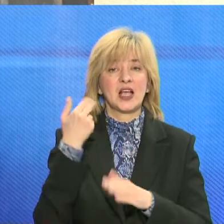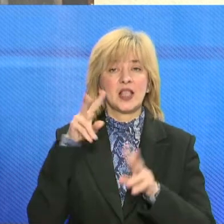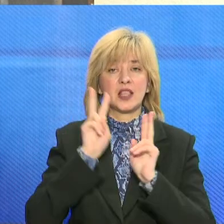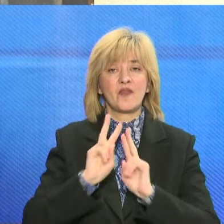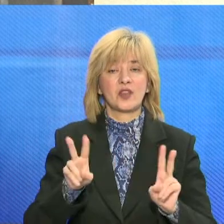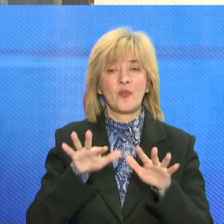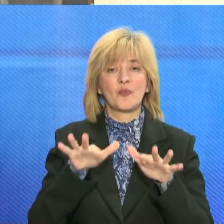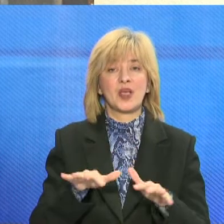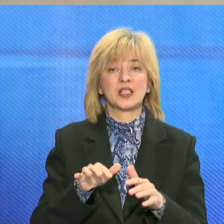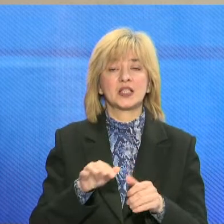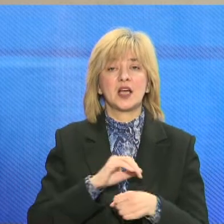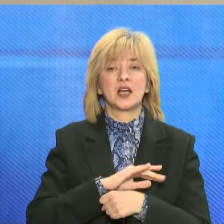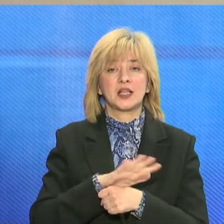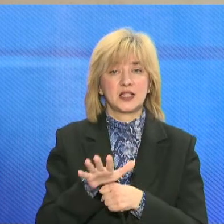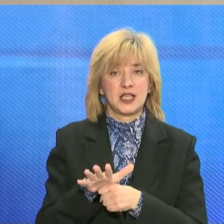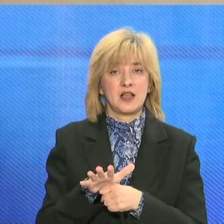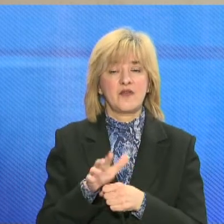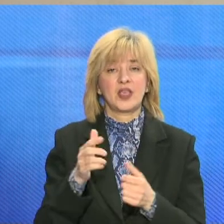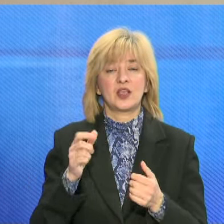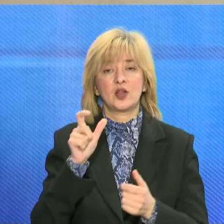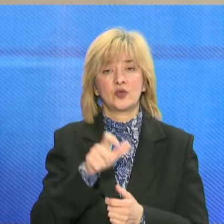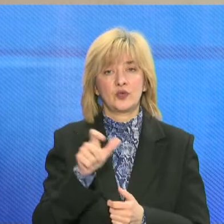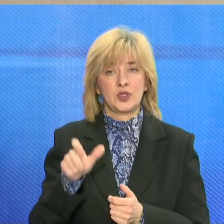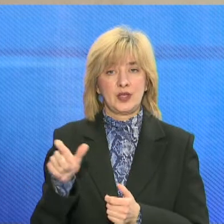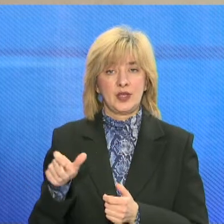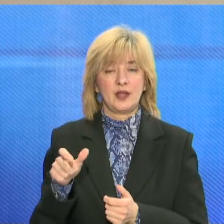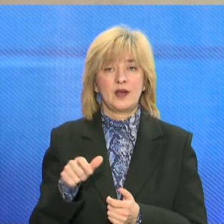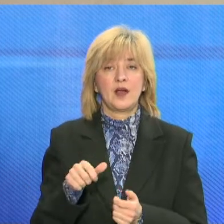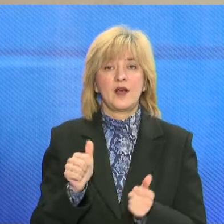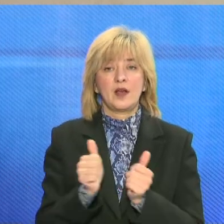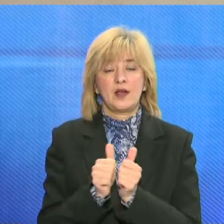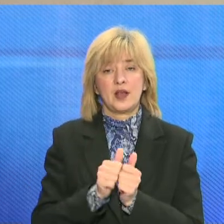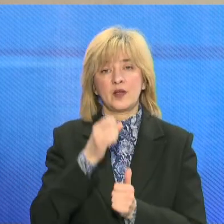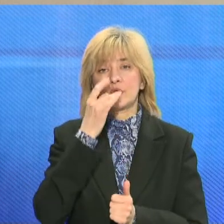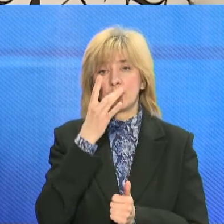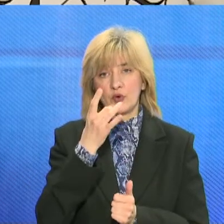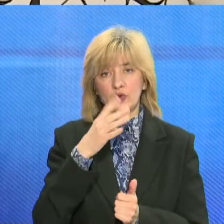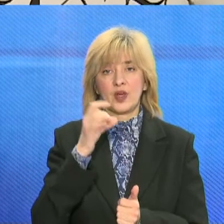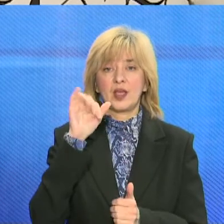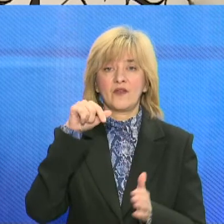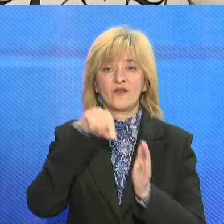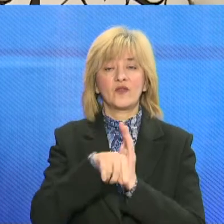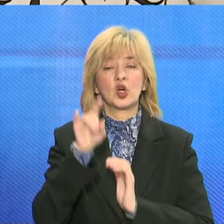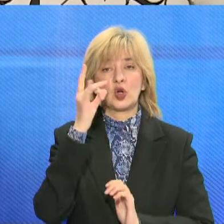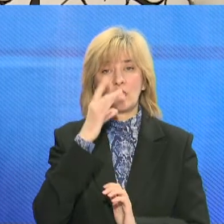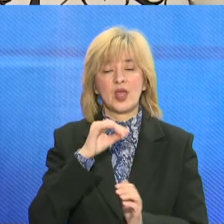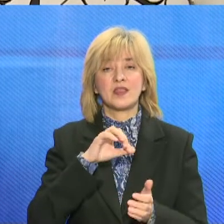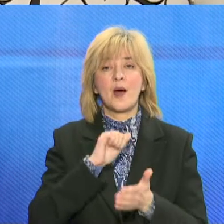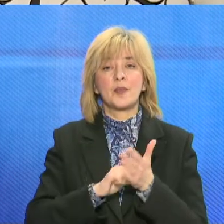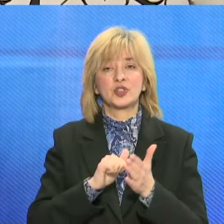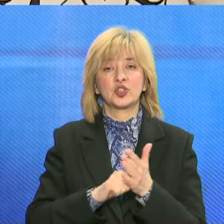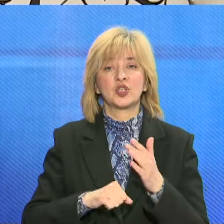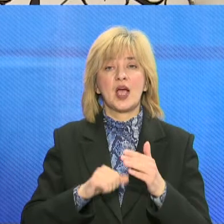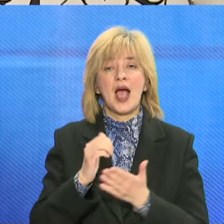над ваеннапалоннымі і жыхарамі ў ваколіцах абласнога цэнтра. На подставе собранных архивных данных и успоминов